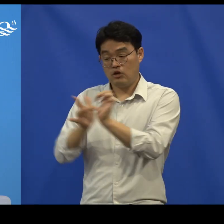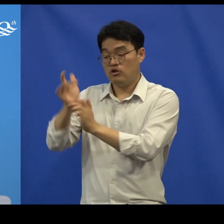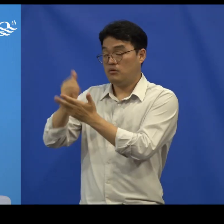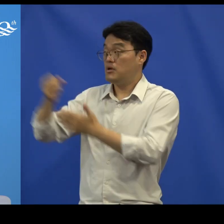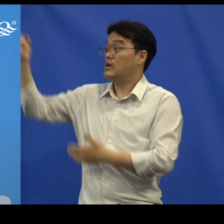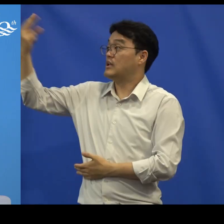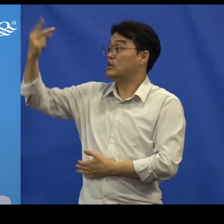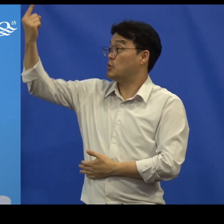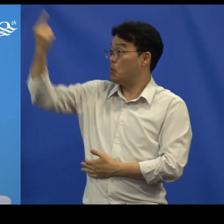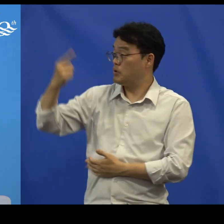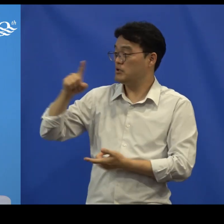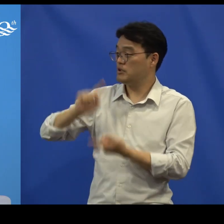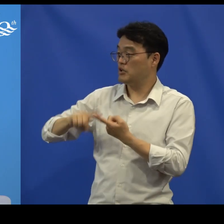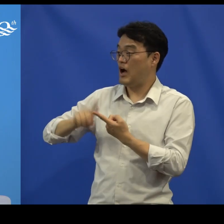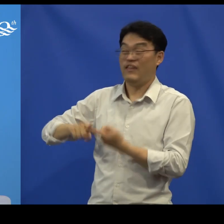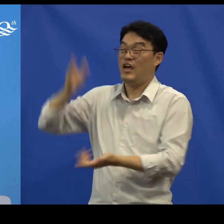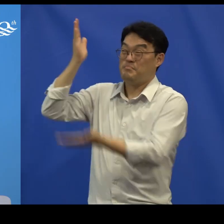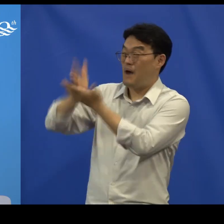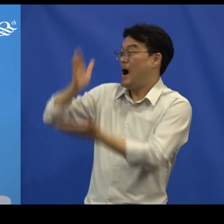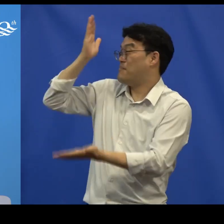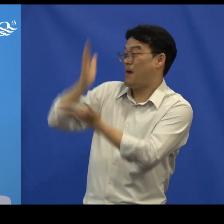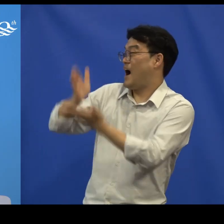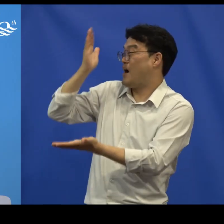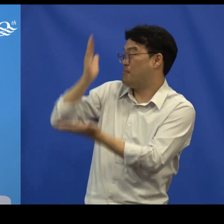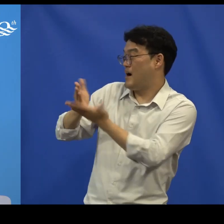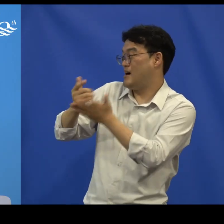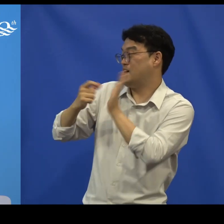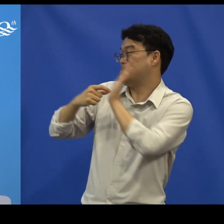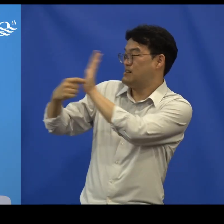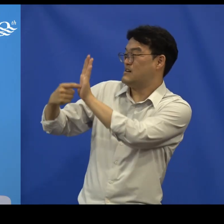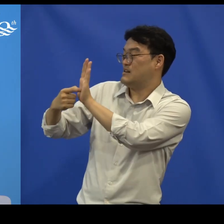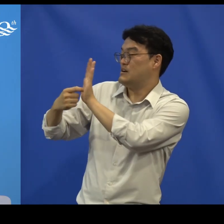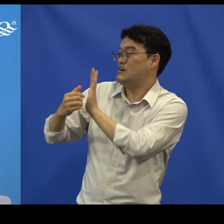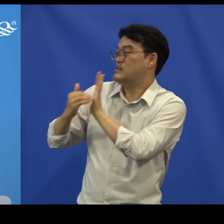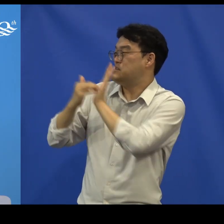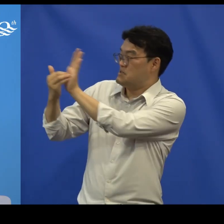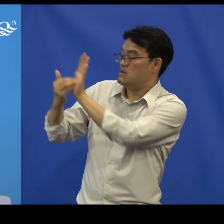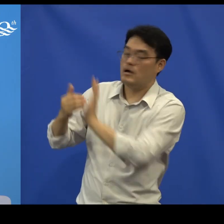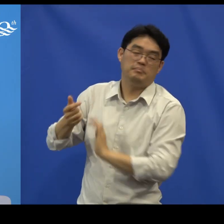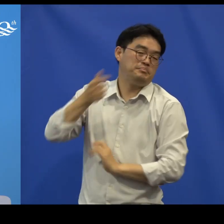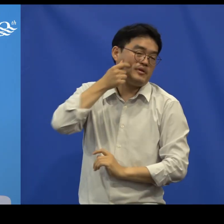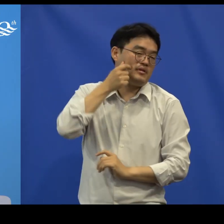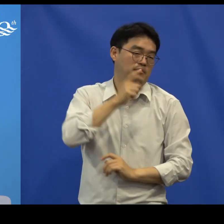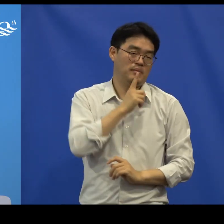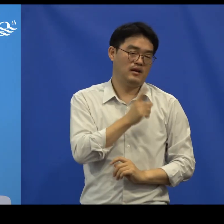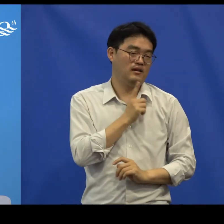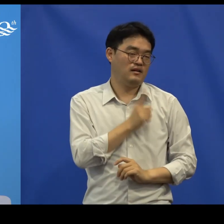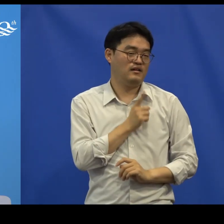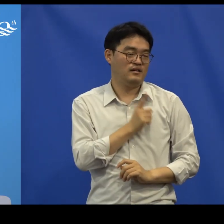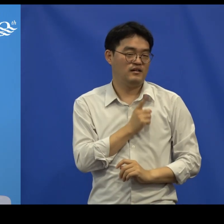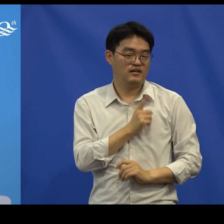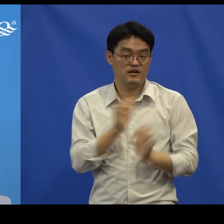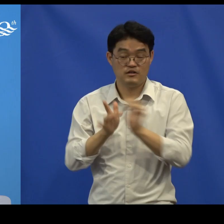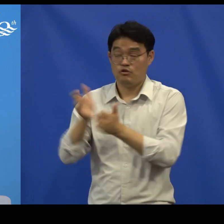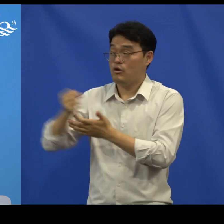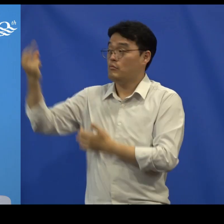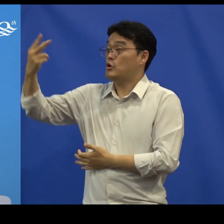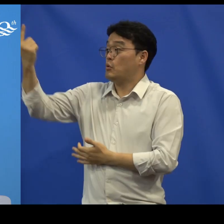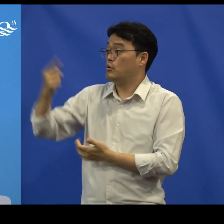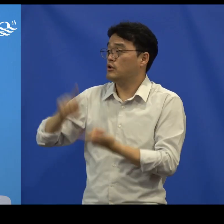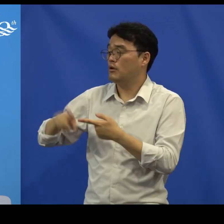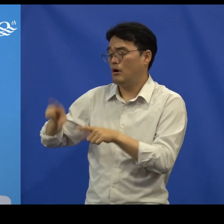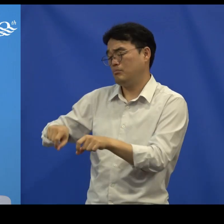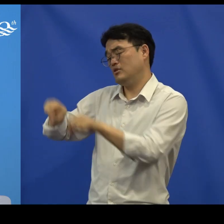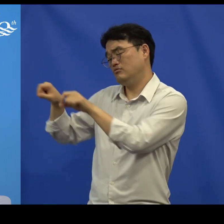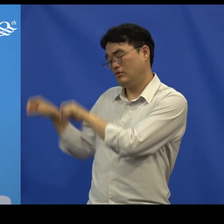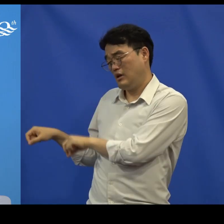수 없다는 것입니다. 우리의 편에서 뭐 미루거나 당기거나 거부할 수 있는 일이 아니에요. 하나님의